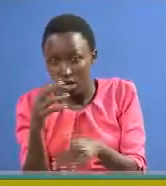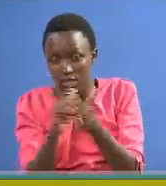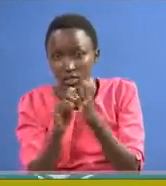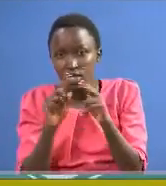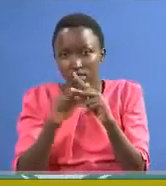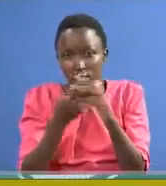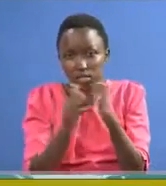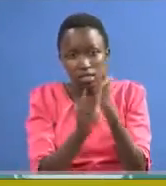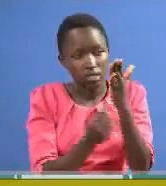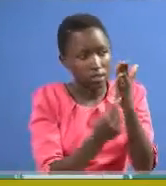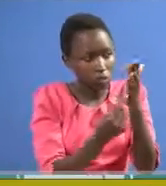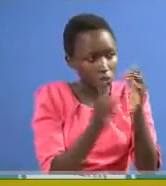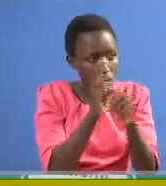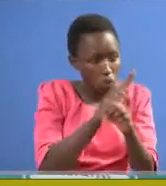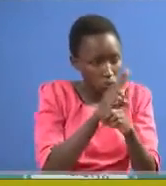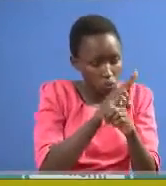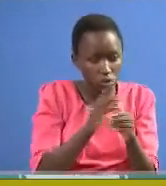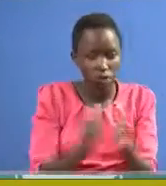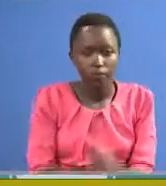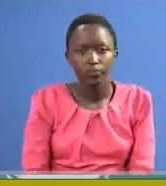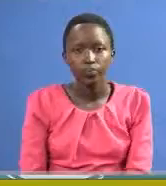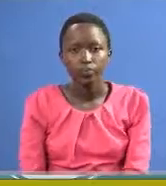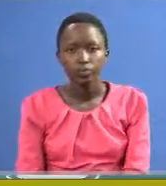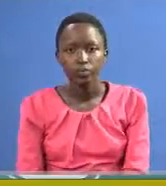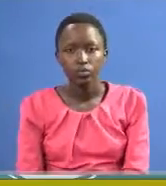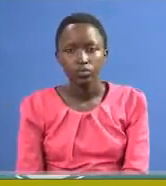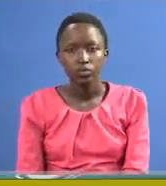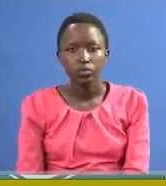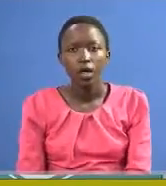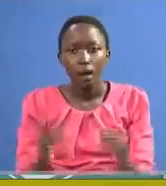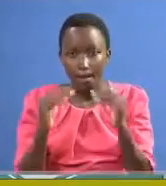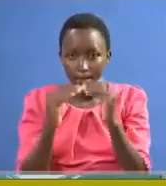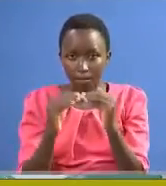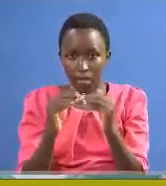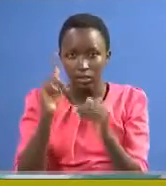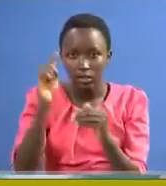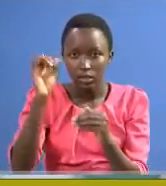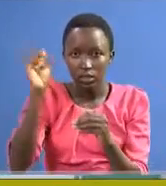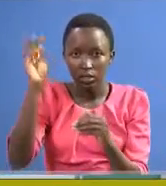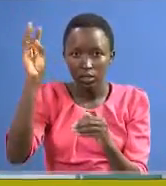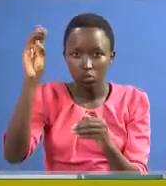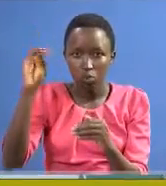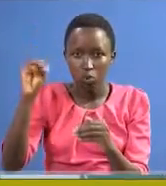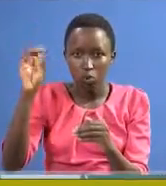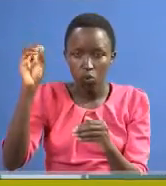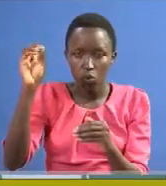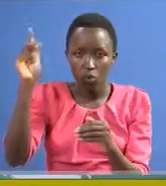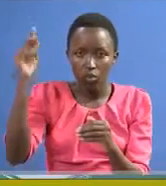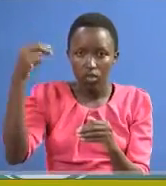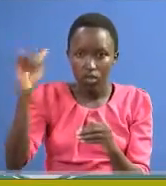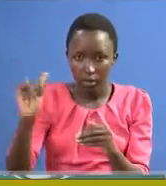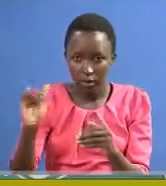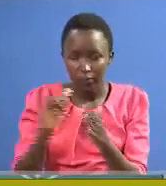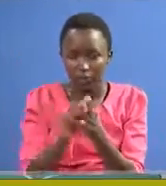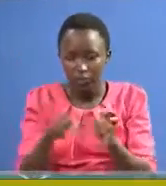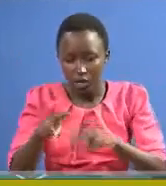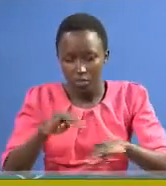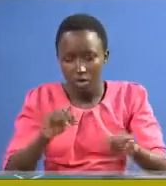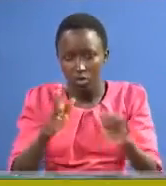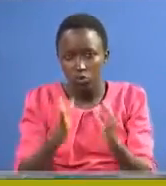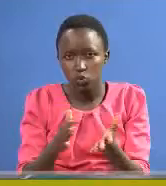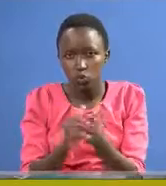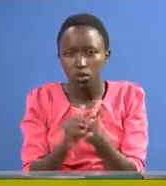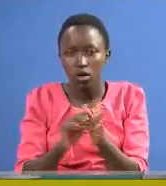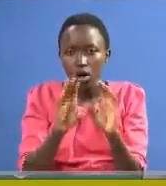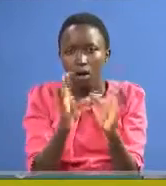kuanzisha utumizi wa teknolojia ya Microdot. Tunakutana naye Timothy Keitany ambaye ni mhandisi na meneja mkurugenzi